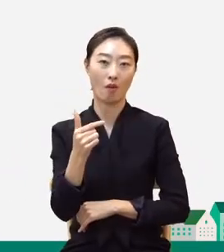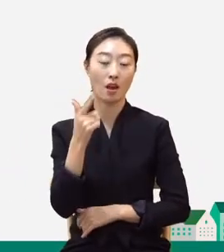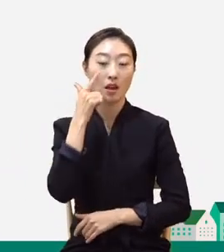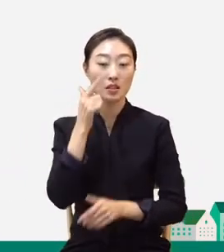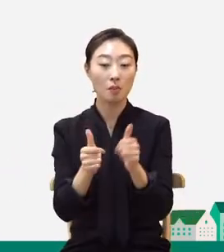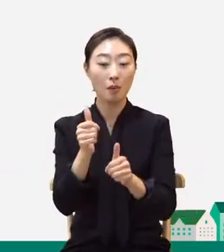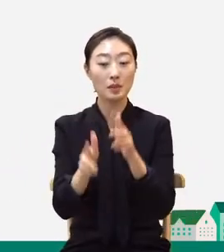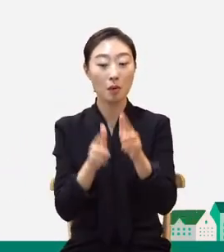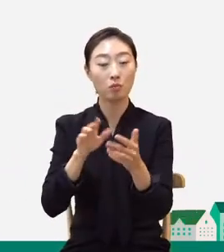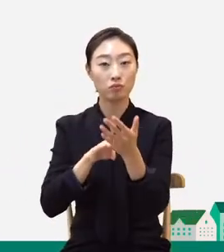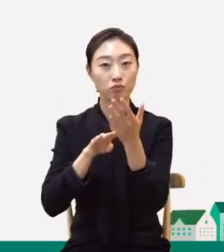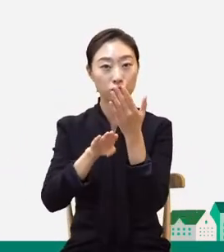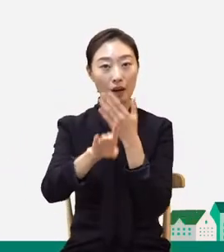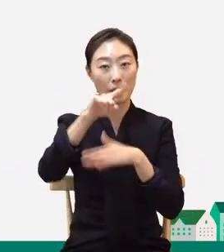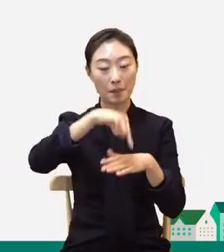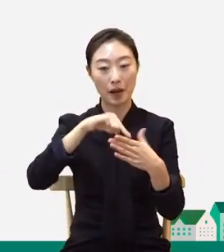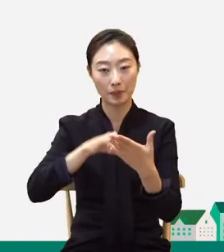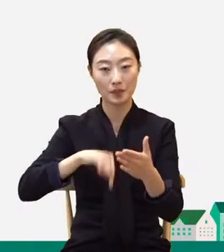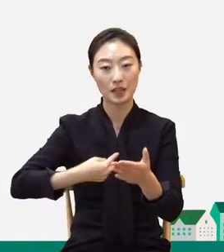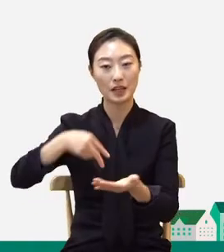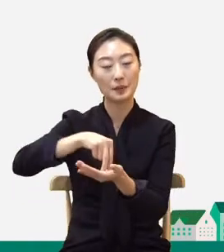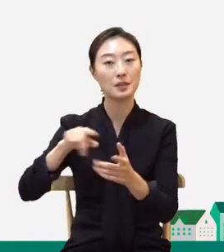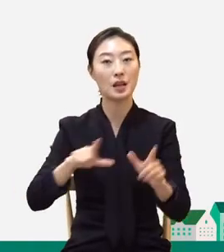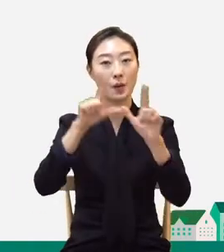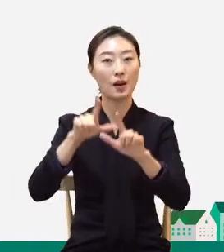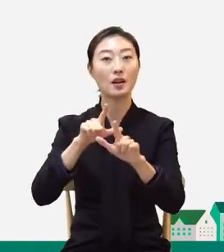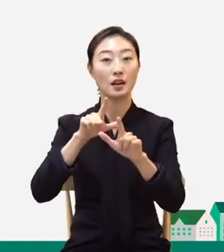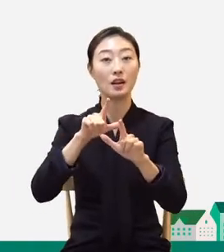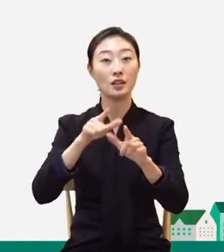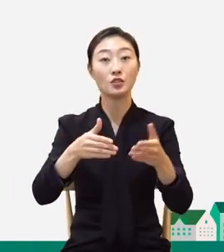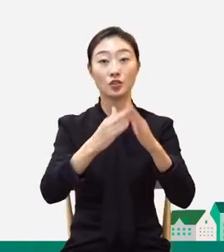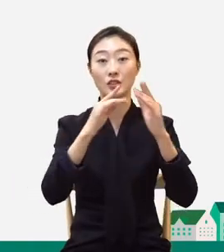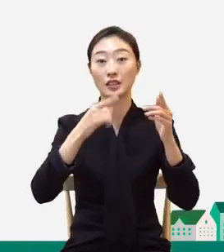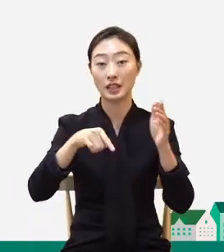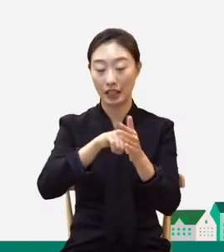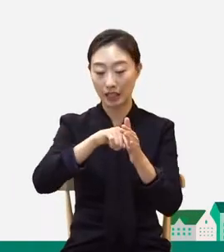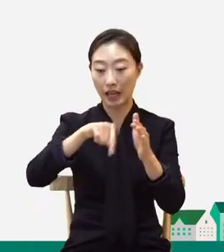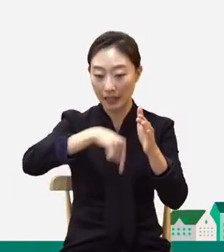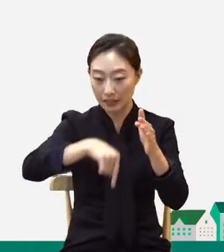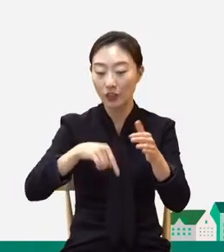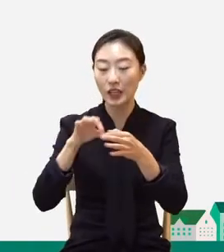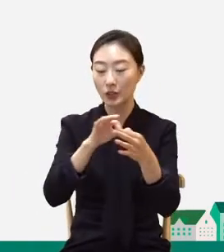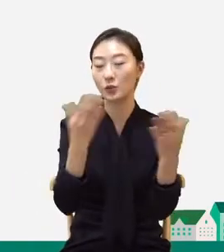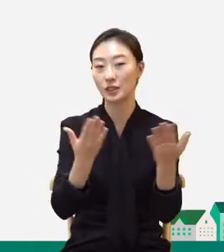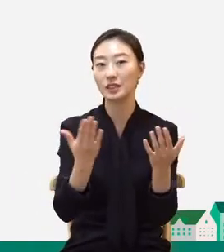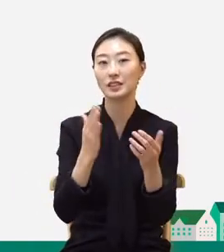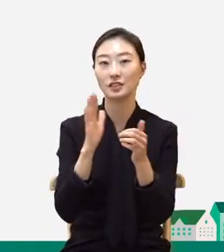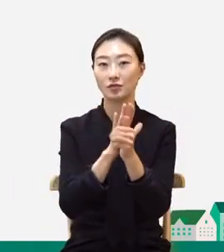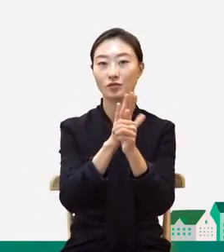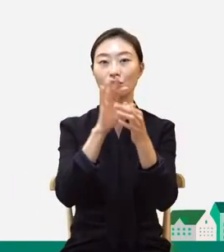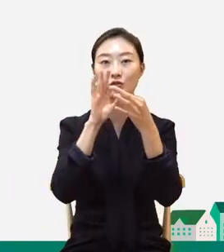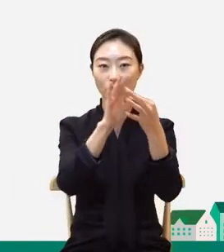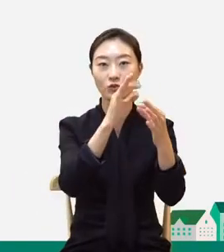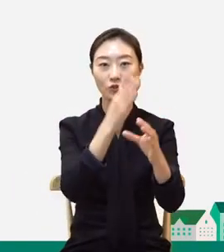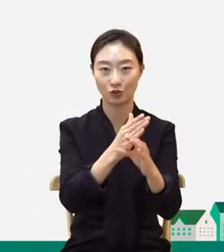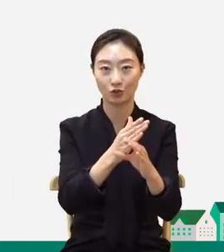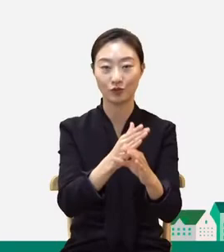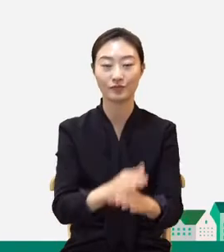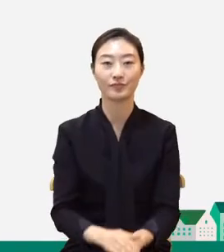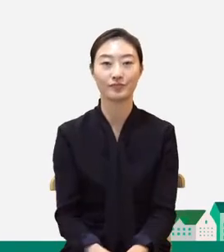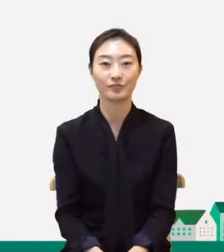이후에는 한마음 자립생활 주택에서 계속 근무하고 있습니다. 그럼 이제 다 박가연 선생님께 마이크를 넘기겠습니다.